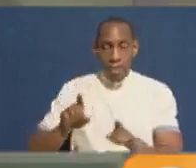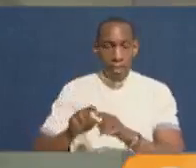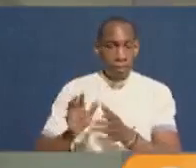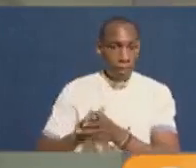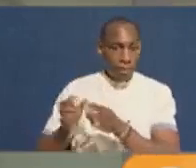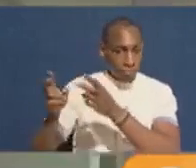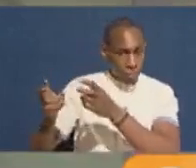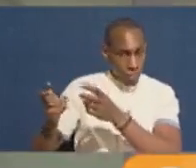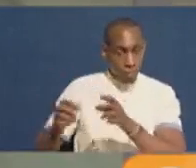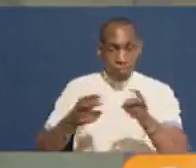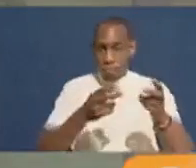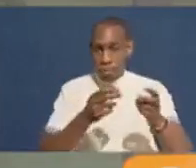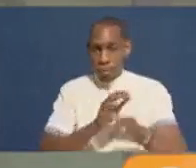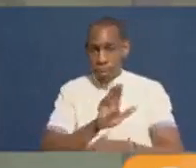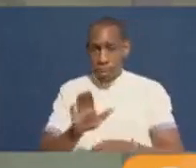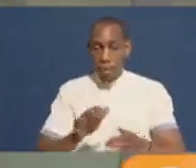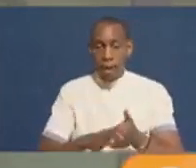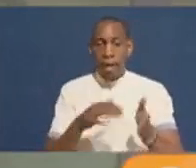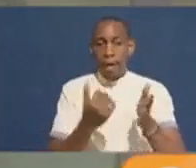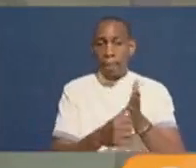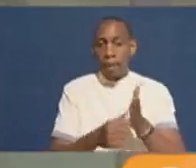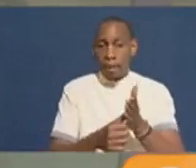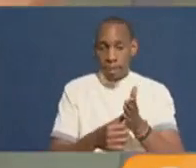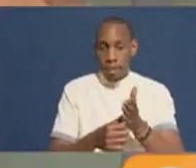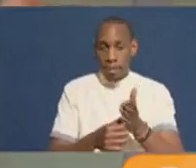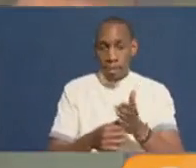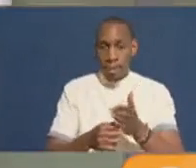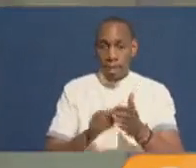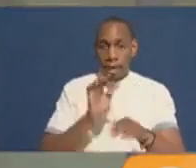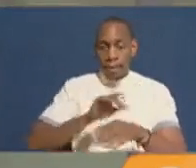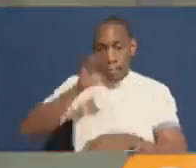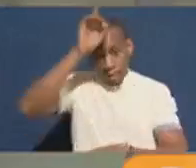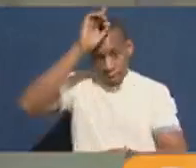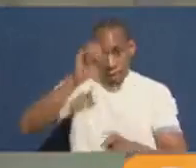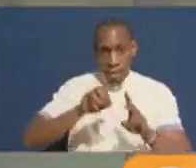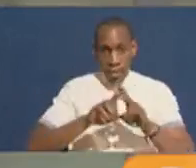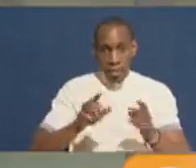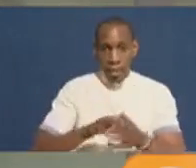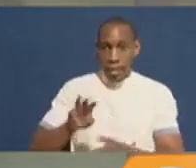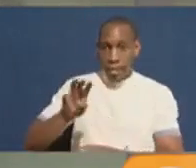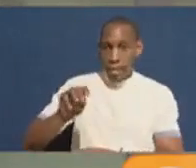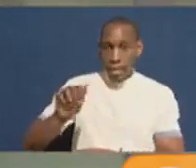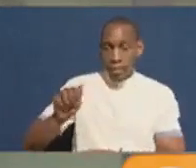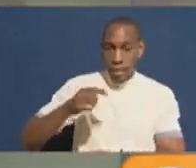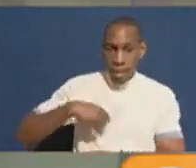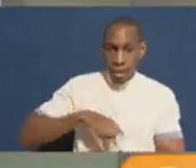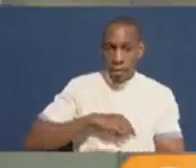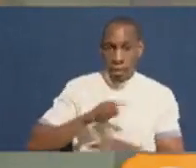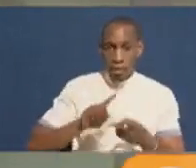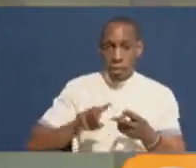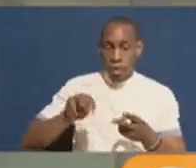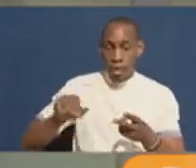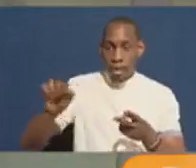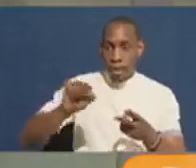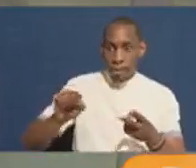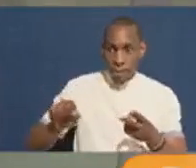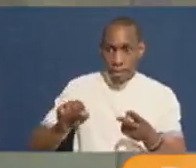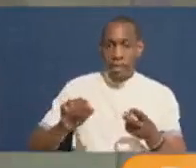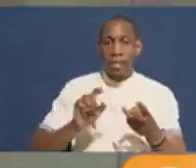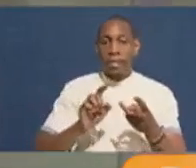tusikie na kutoka kwao yale matatizo yaliyoko mashinani, kuanzia ma MCA wetu, wabunge wetu,